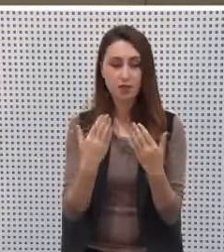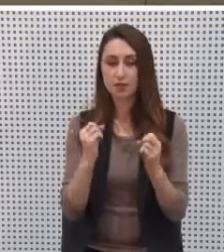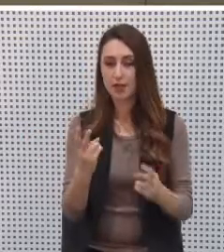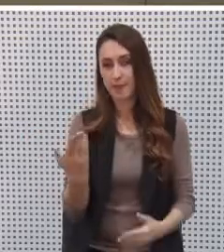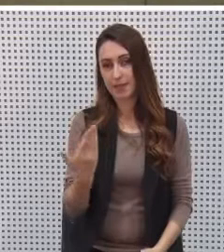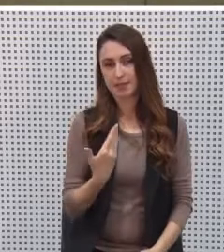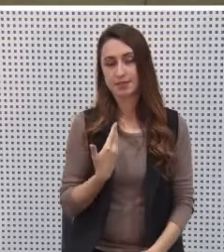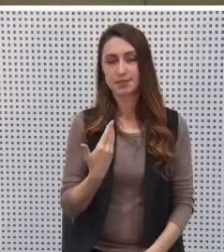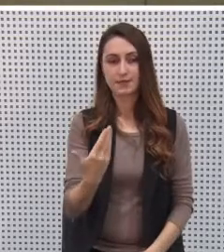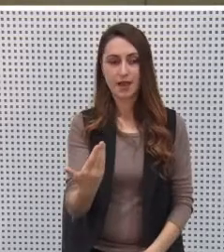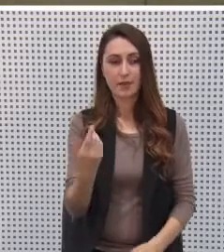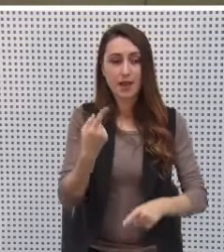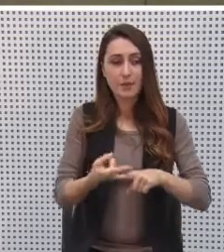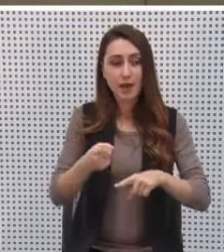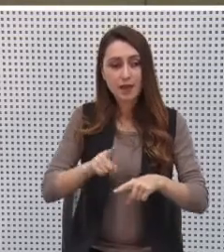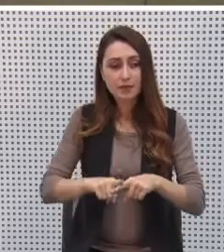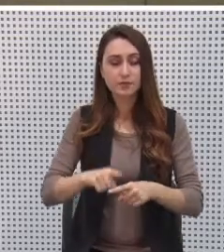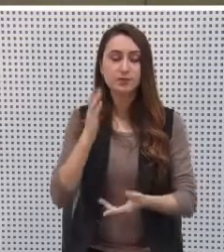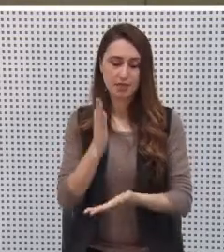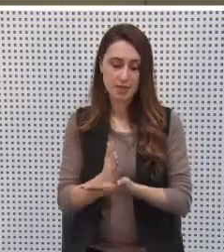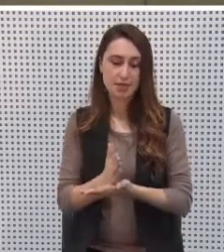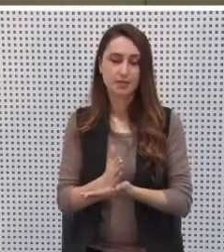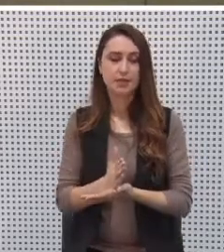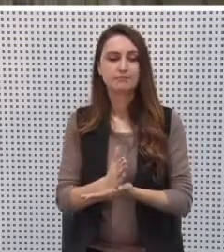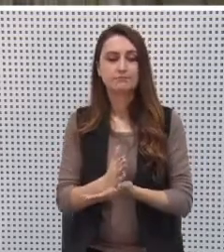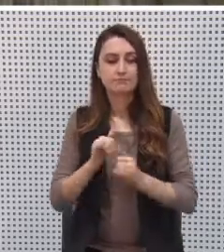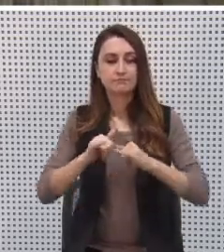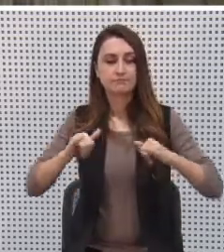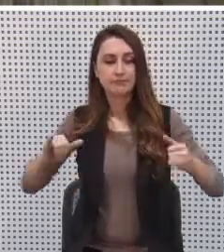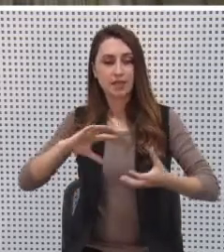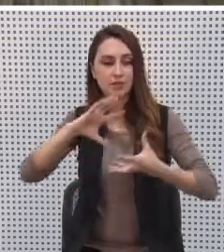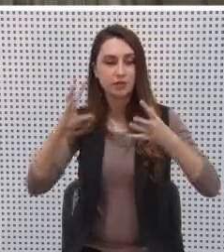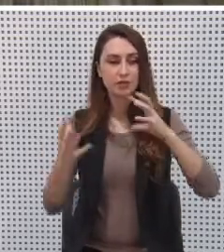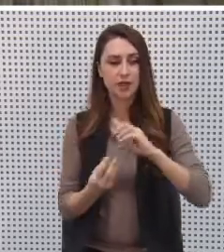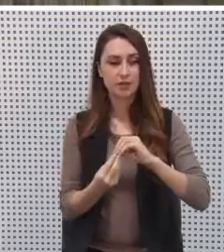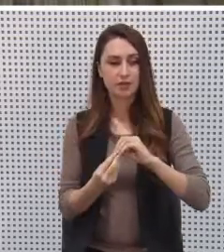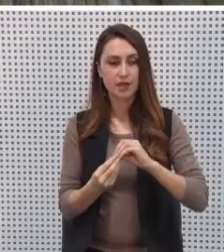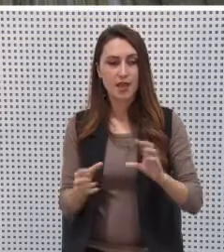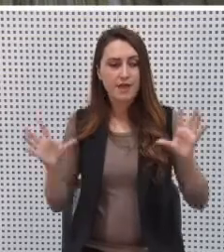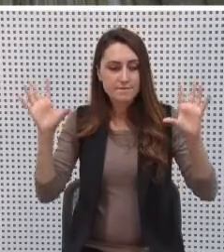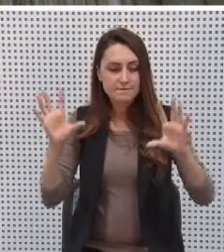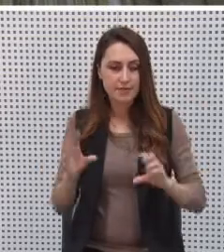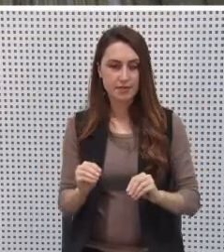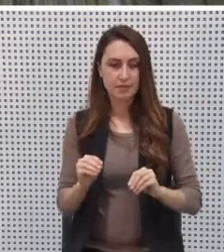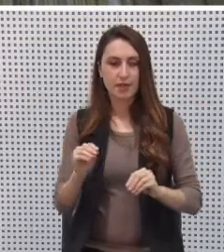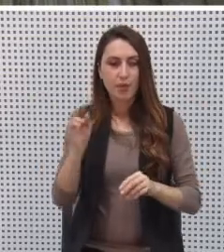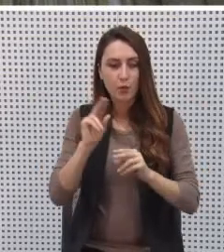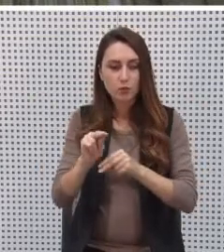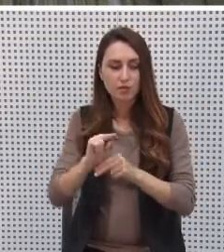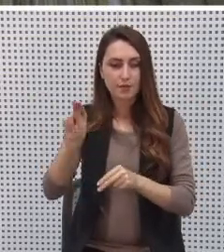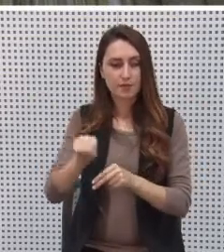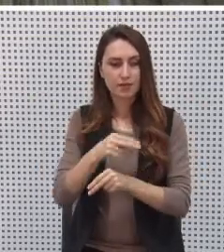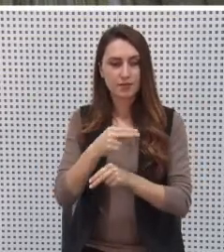Общается, как вот мы с вами. Поэтому, конечно, есть результат. Весь учебно-воспитательный процесс, конечно, задействован. И